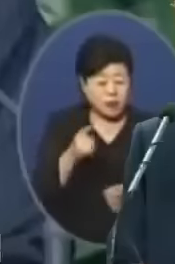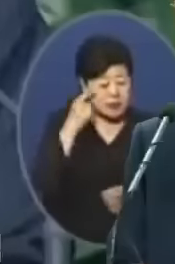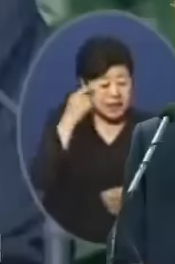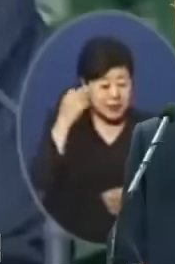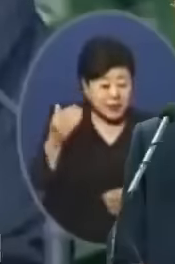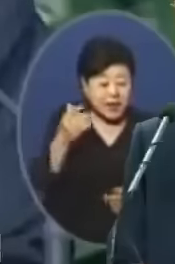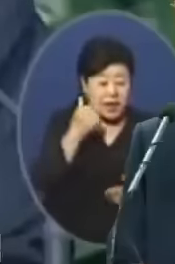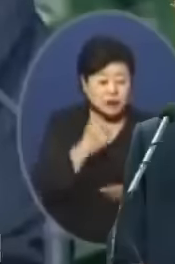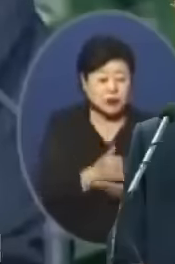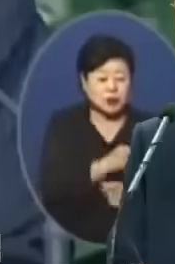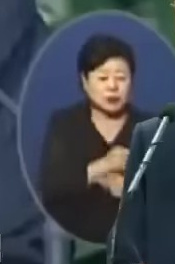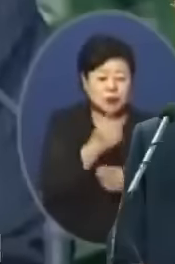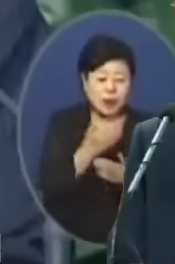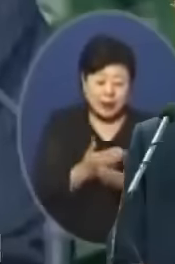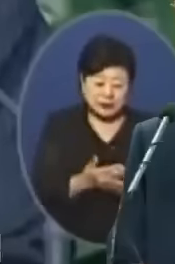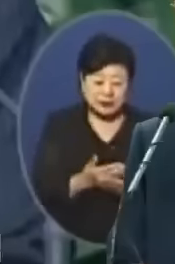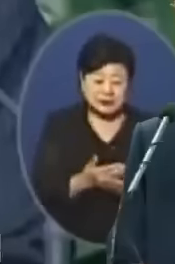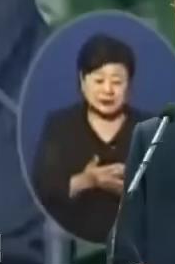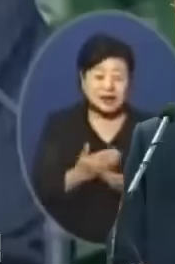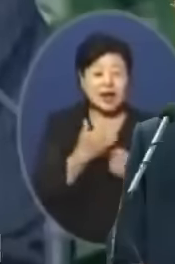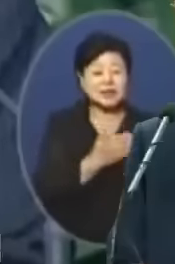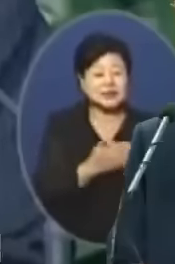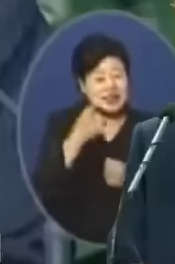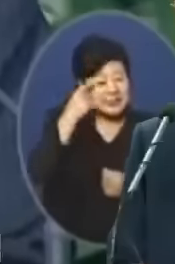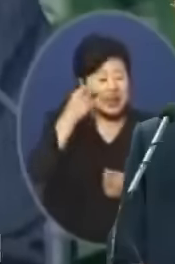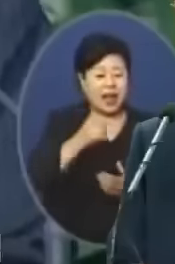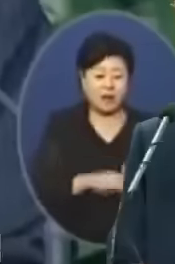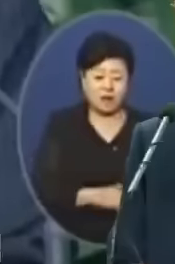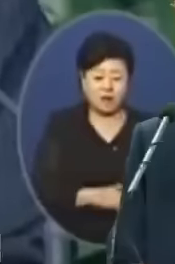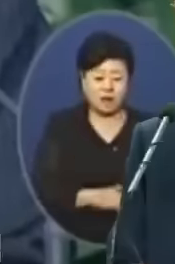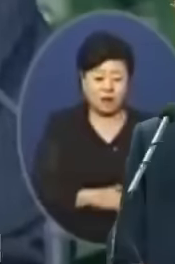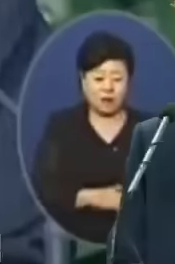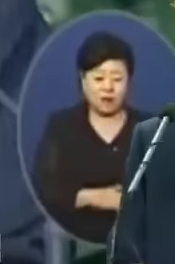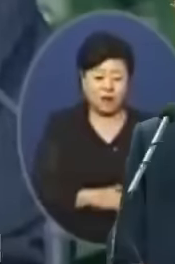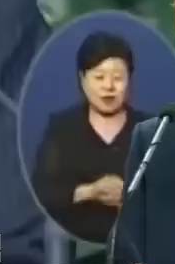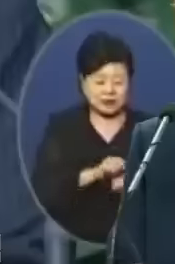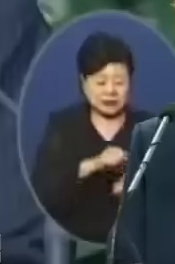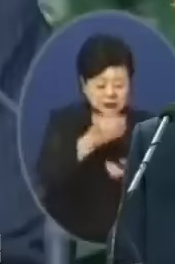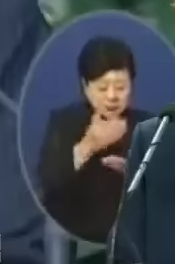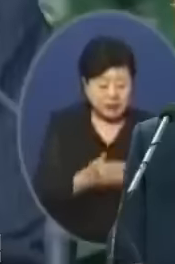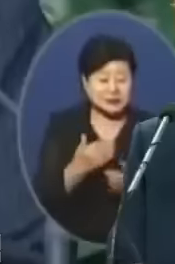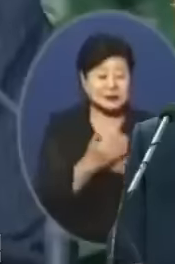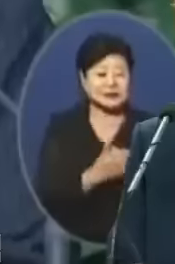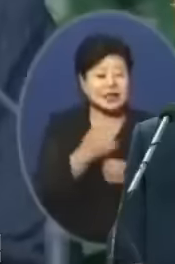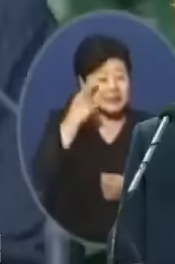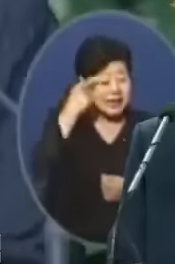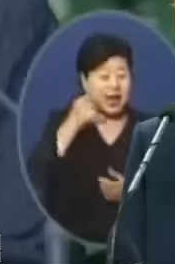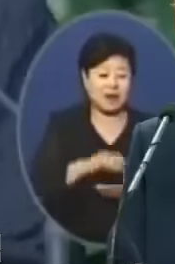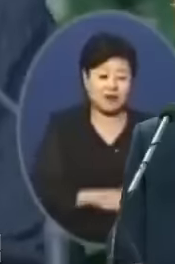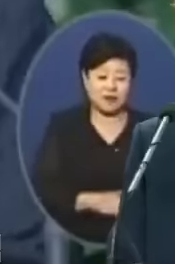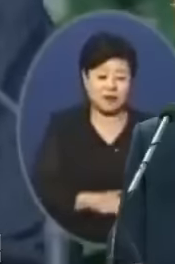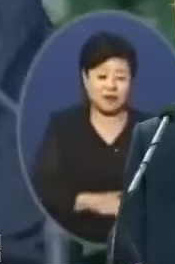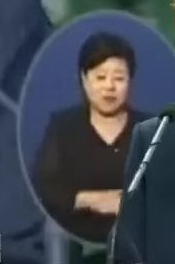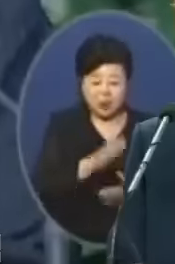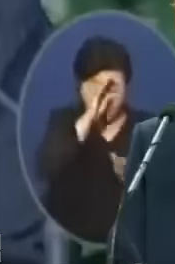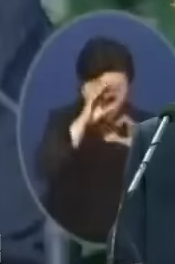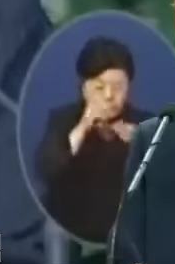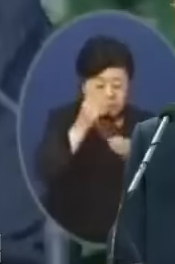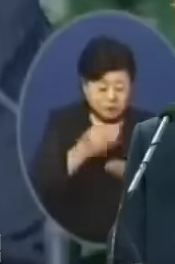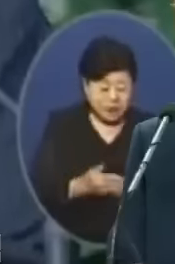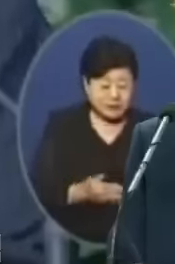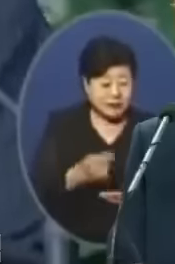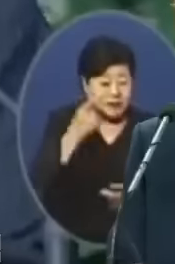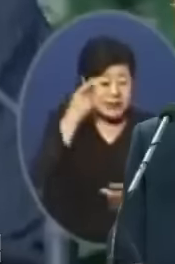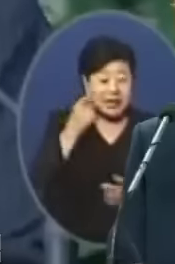생각하느냐, 죄 용서함을 받은 은혜를 생각하고 씻음을 받은 은혜를 생각하고 병 고침을 받은